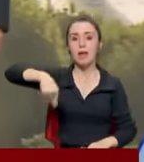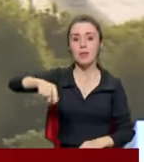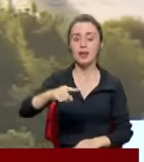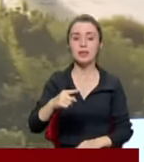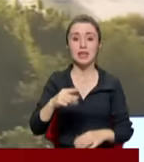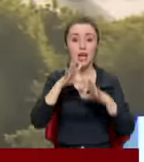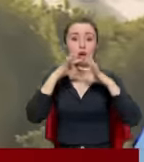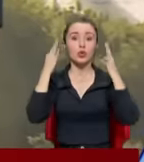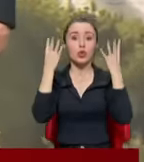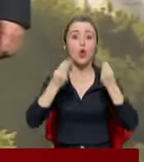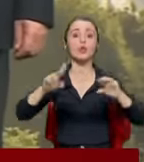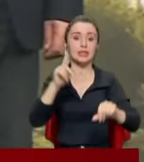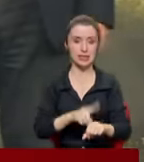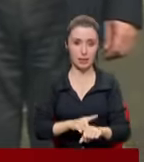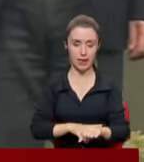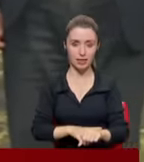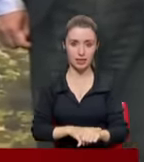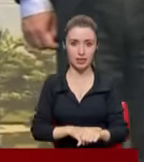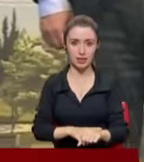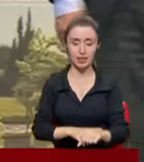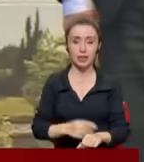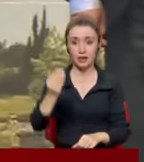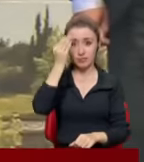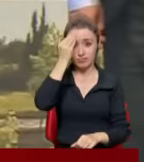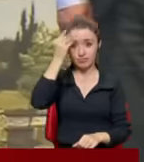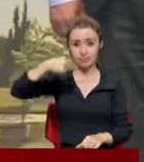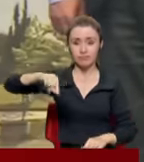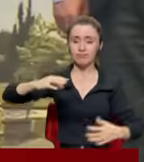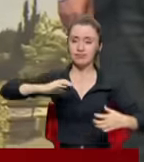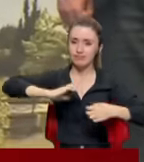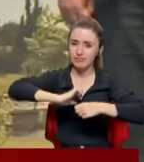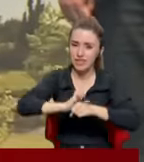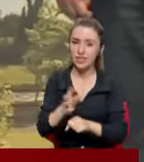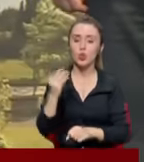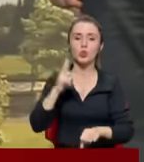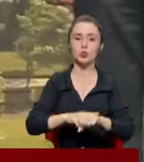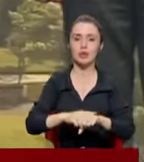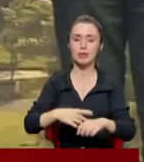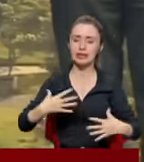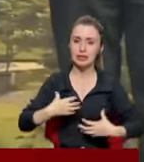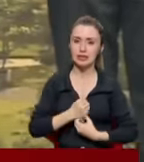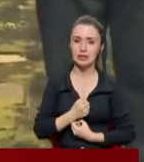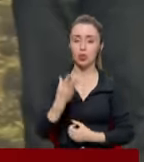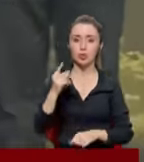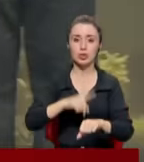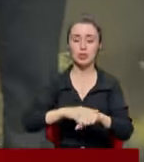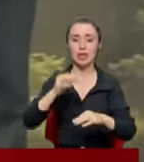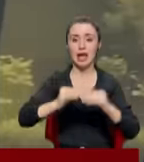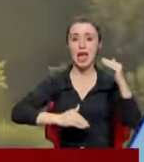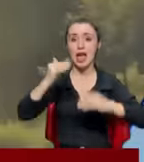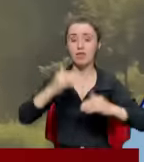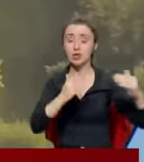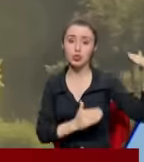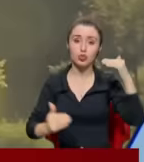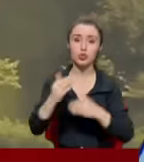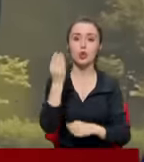yüzünün gülmediği zamanlarda dar gelirlerinin sıkıntıların safhada olduğu zamanlarda enflasyon